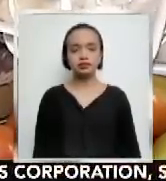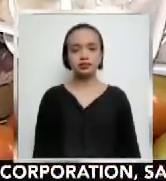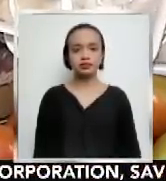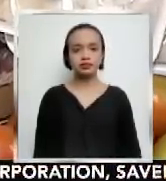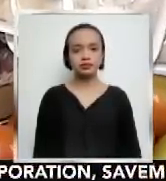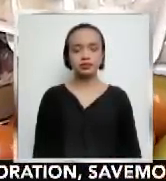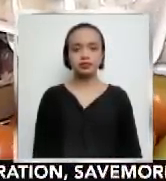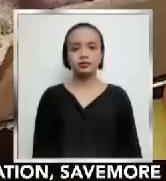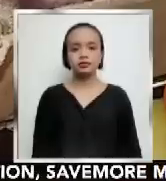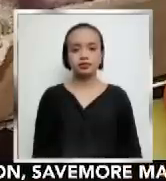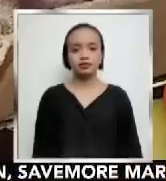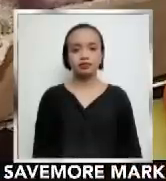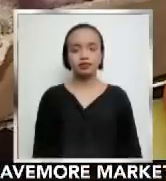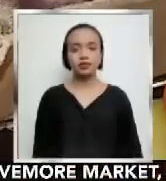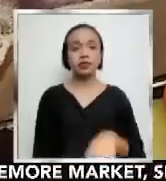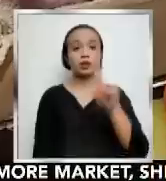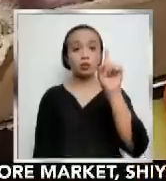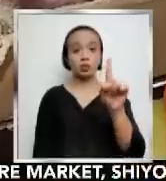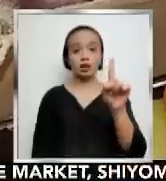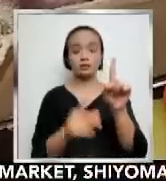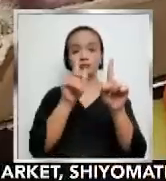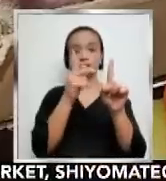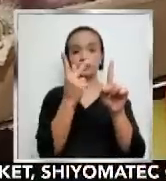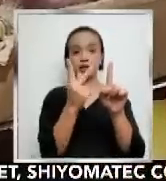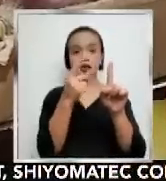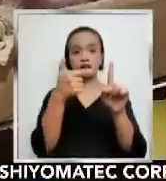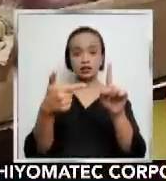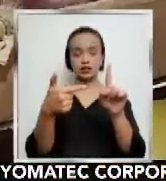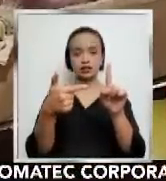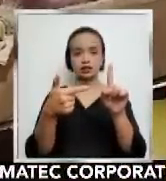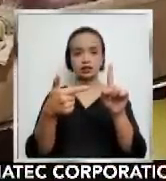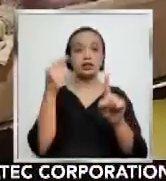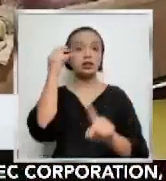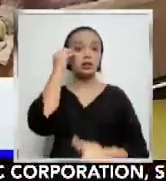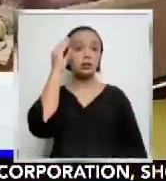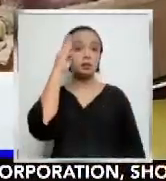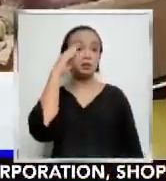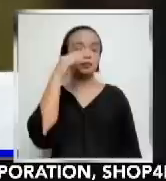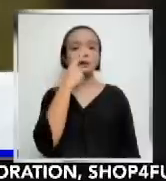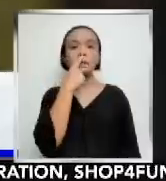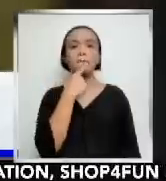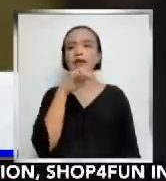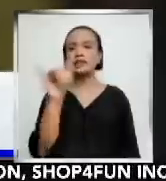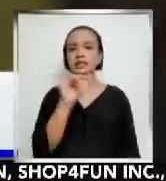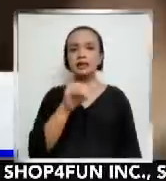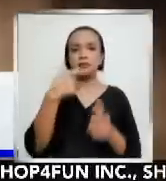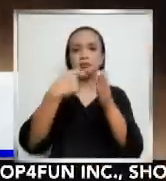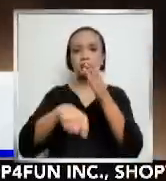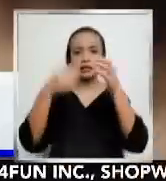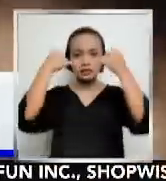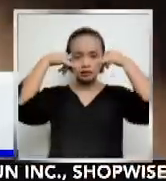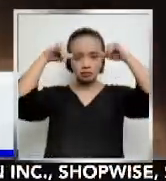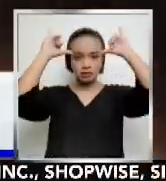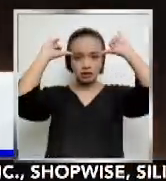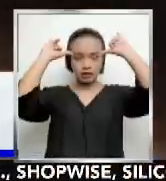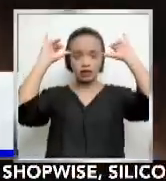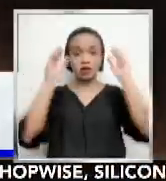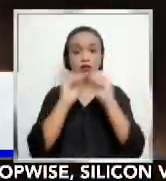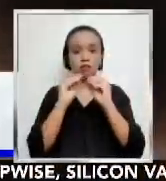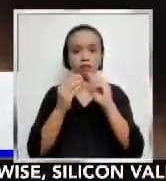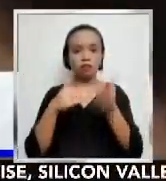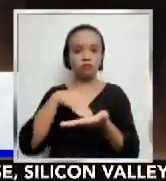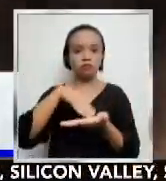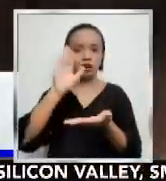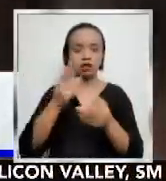Ang isang kilong pulang sibuyas, nakapresyo na ng isang kilong baka bago magpasko, lalo pang tumaas at umaabot